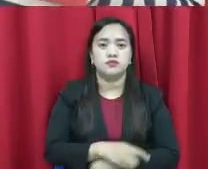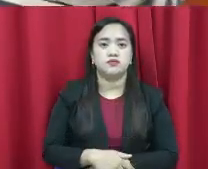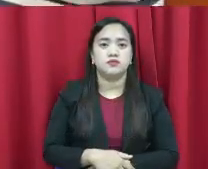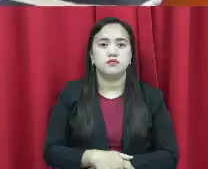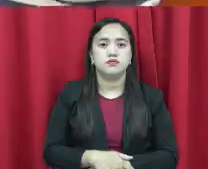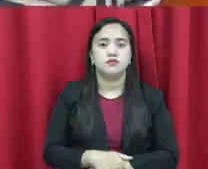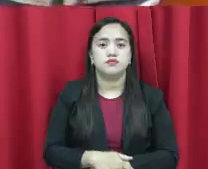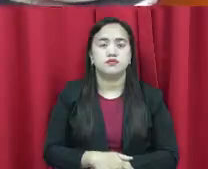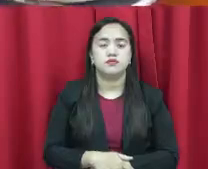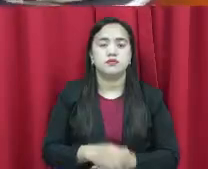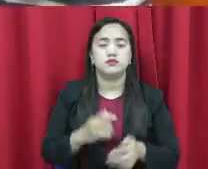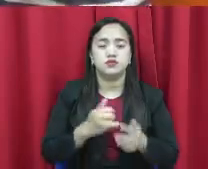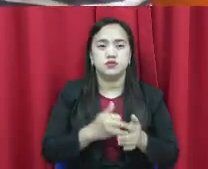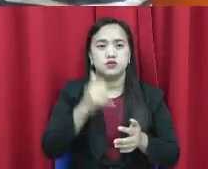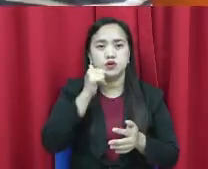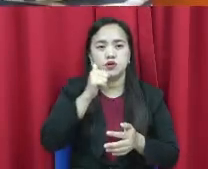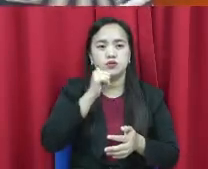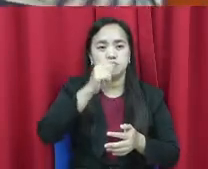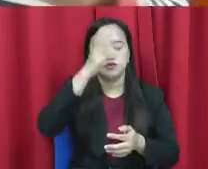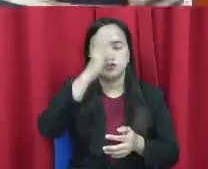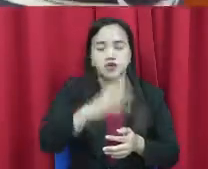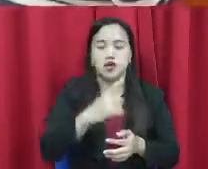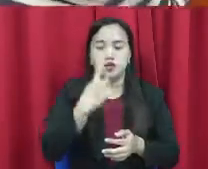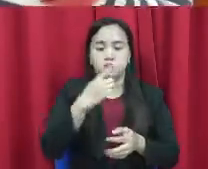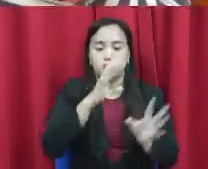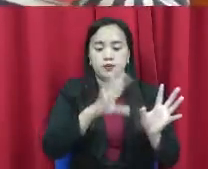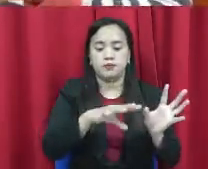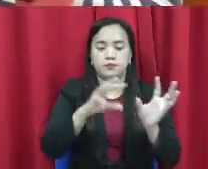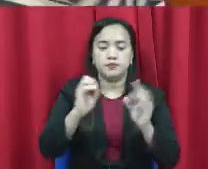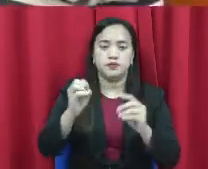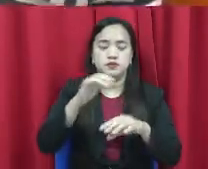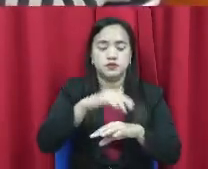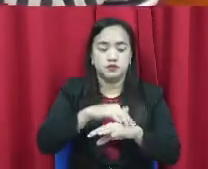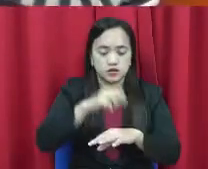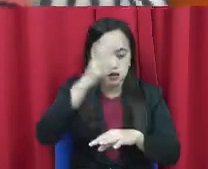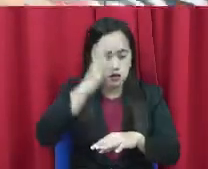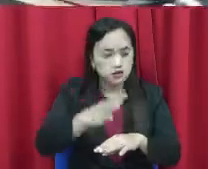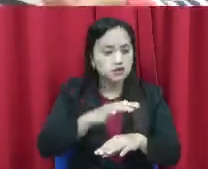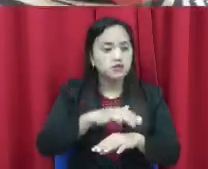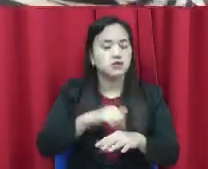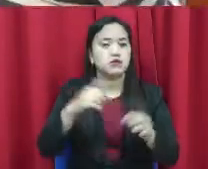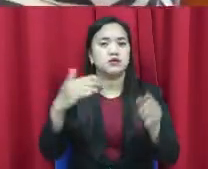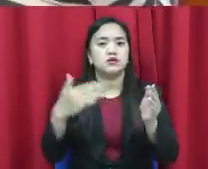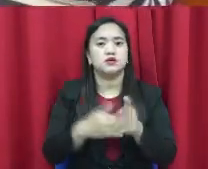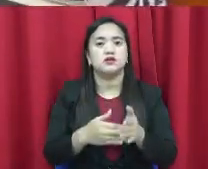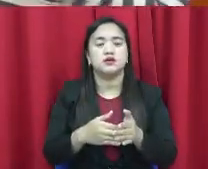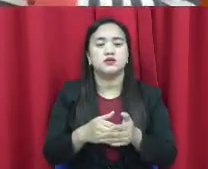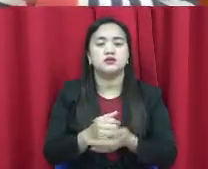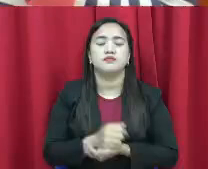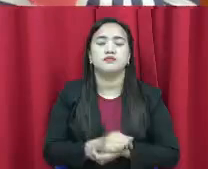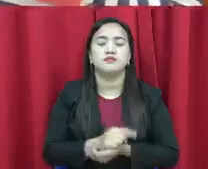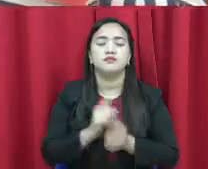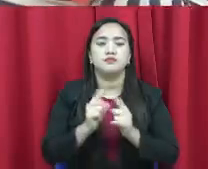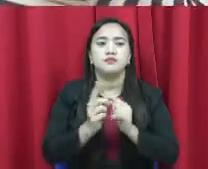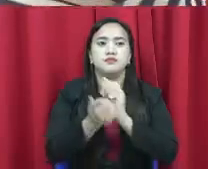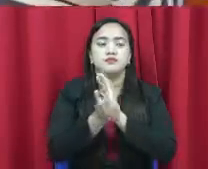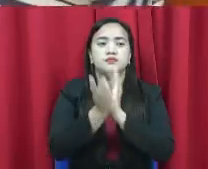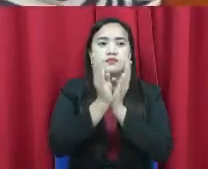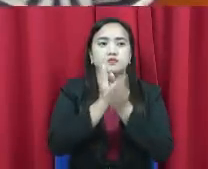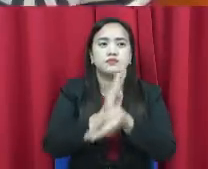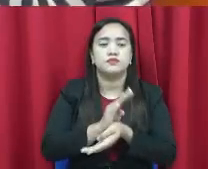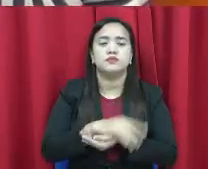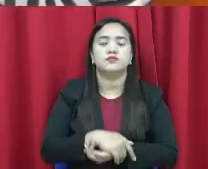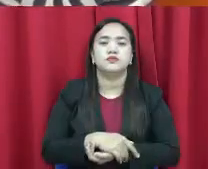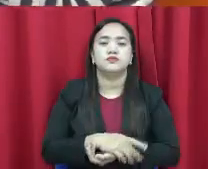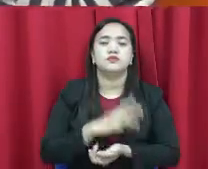mo na it was God Who put me Here it is a calling na maging asawa at na maging ina and